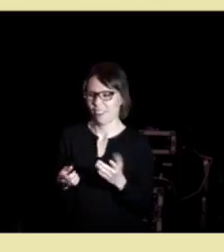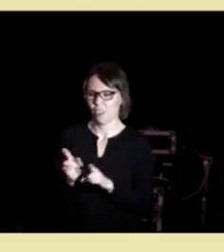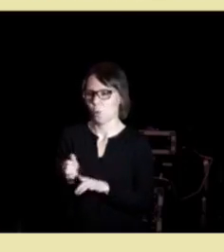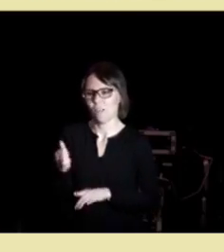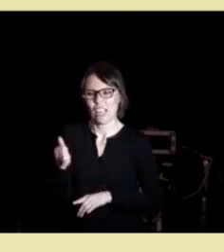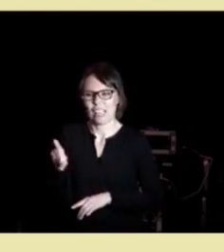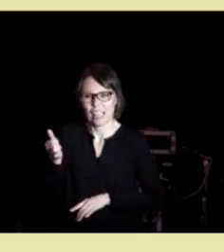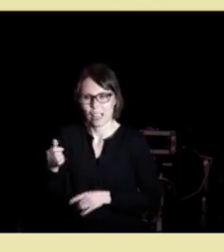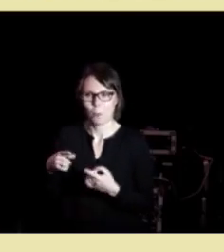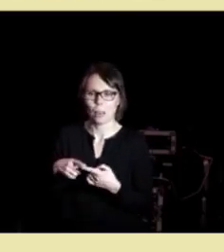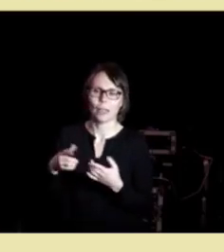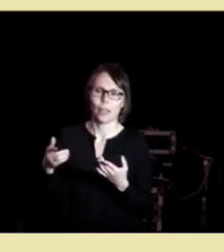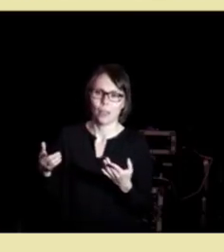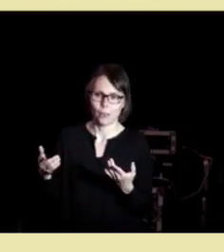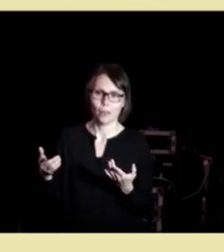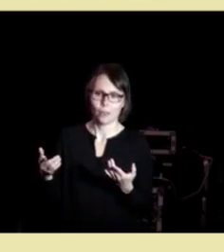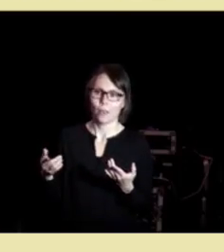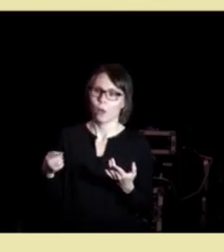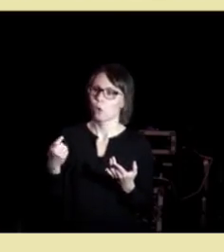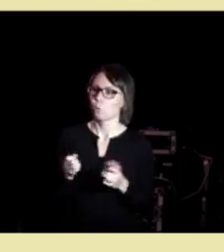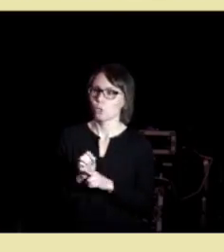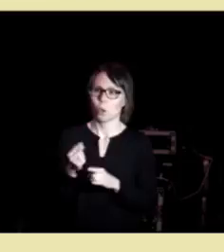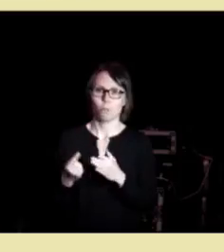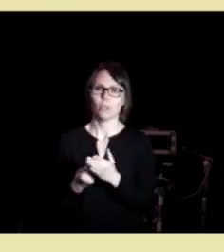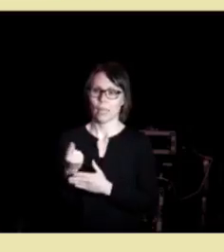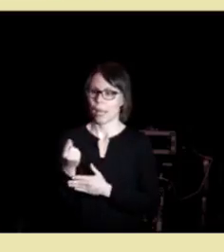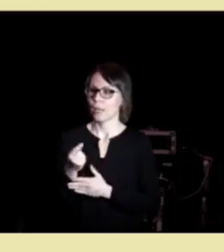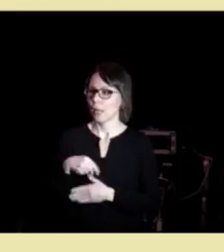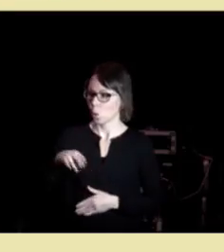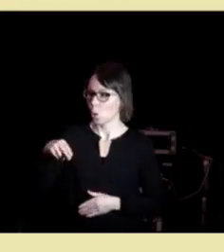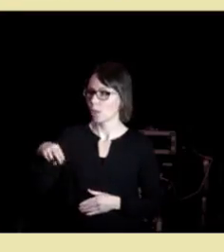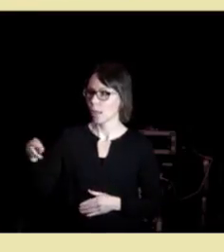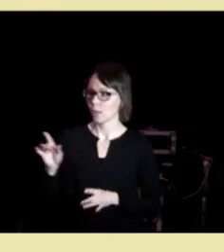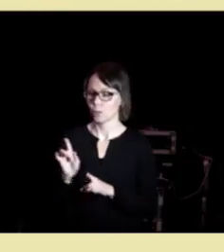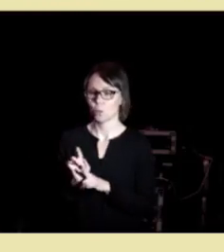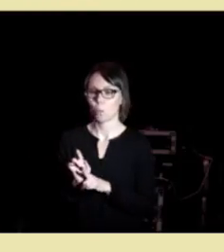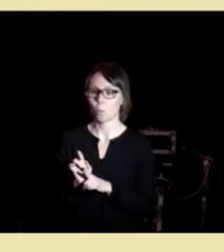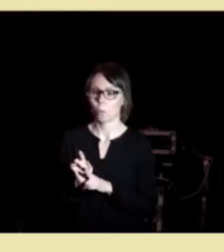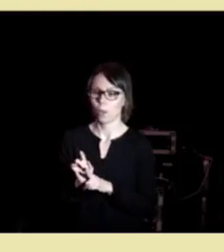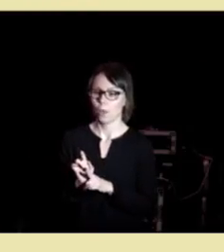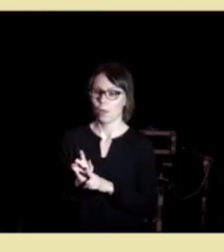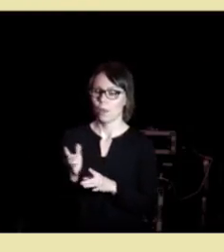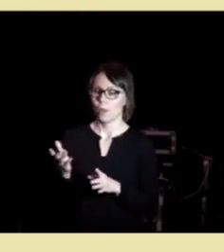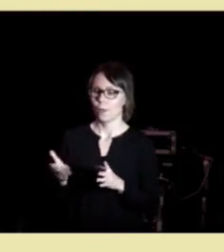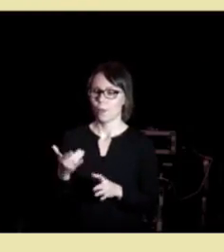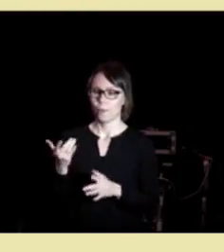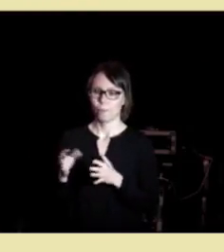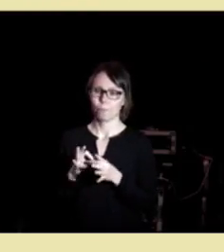Men det er noe som skjer altså i Norge som har med